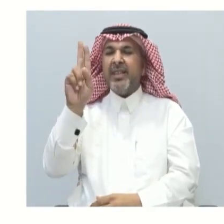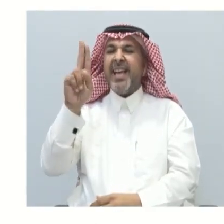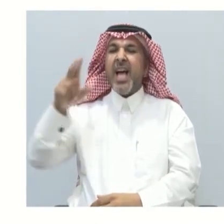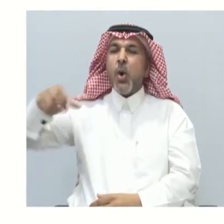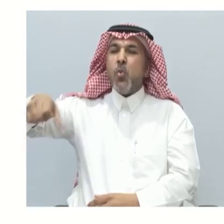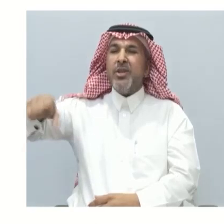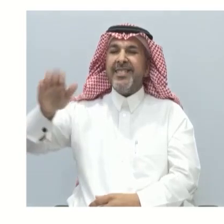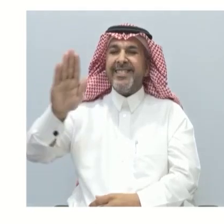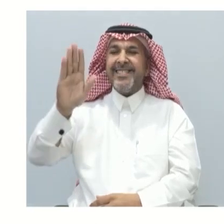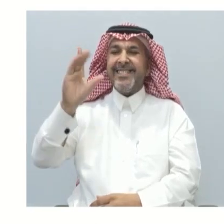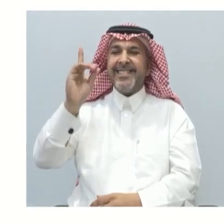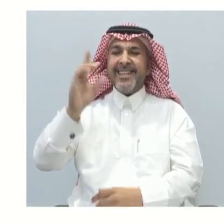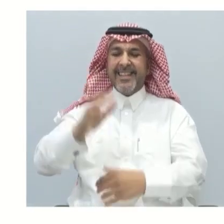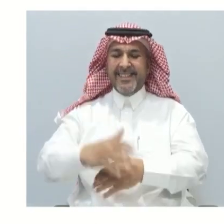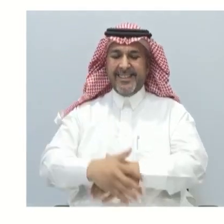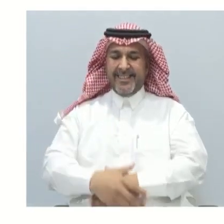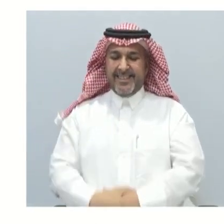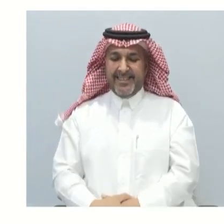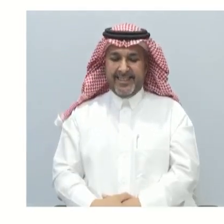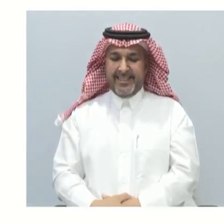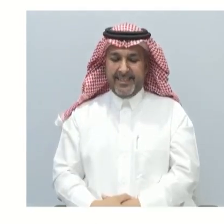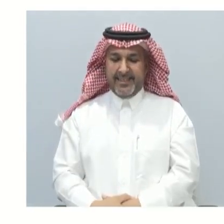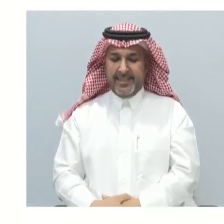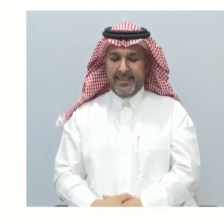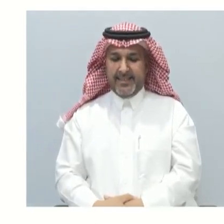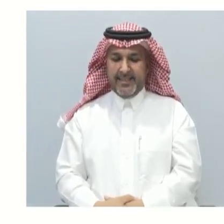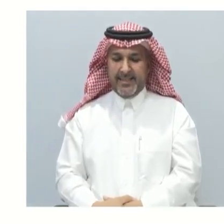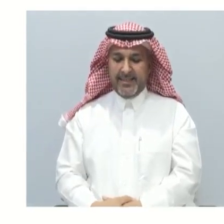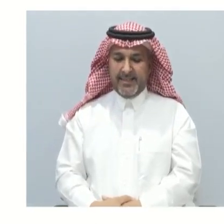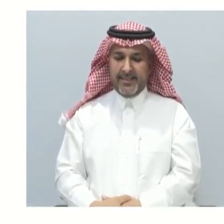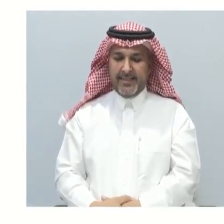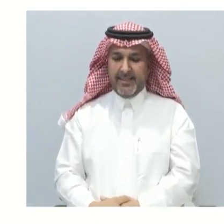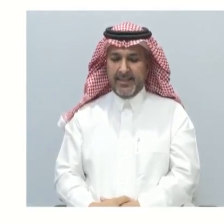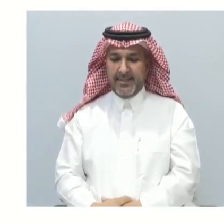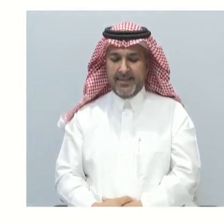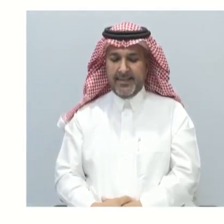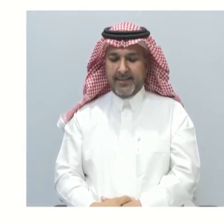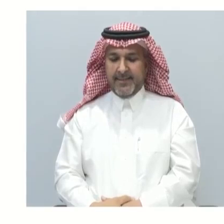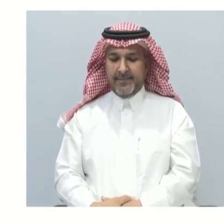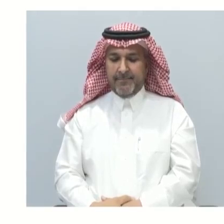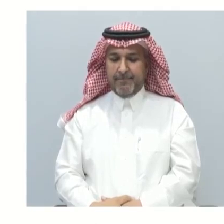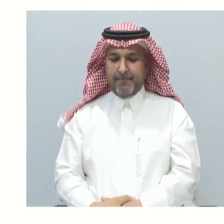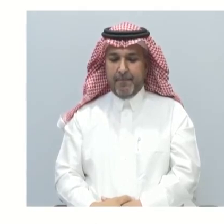حيكون الجواب هو 4 اذا هذا هو ترتيب الرموز في هذا